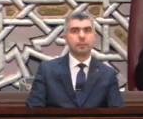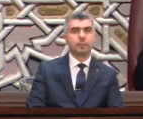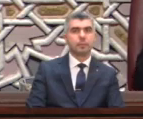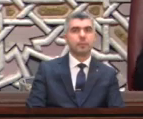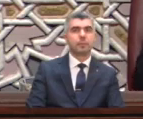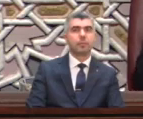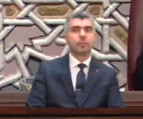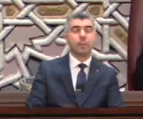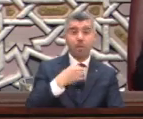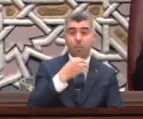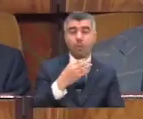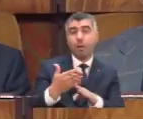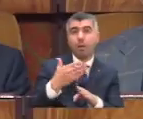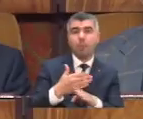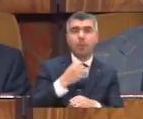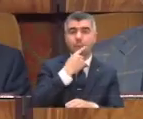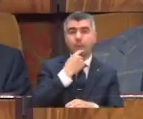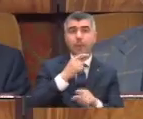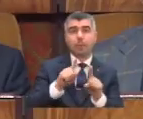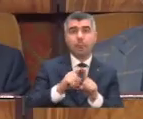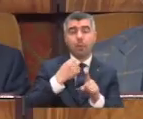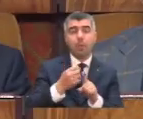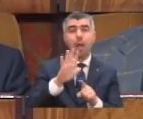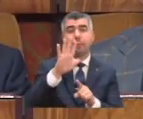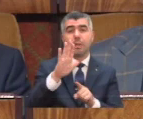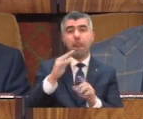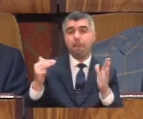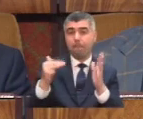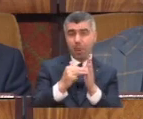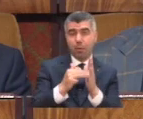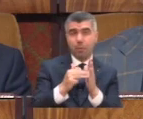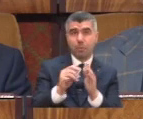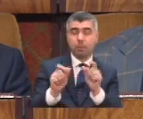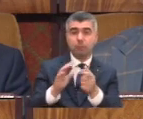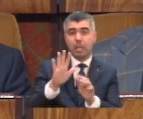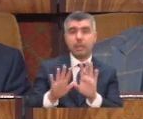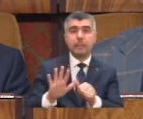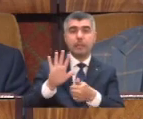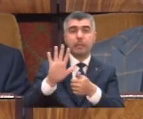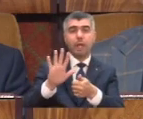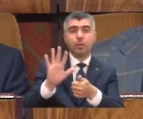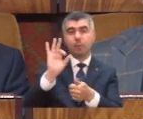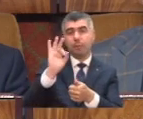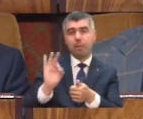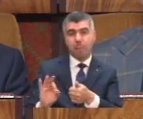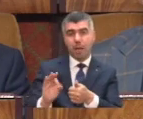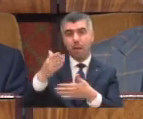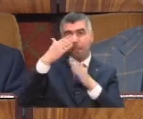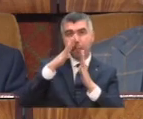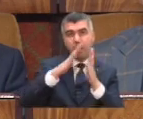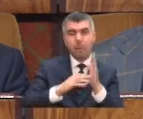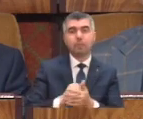قلت بان الجاليه المغربيه خمسه مليون تقريبا نسمه تقريبا 16% من سكينه المغرب